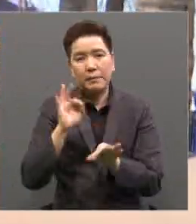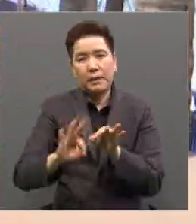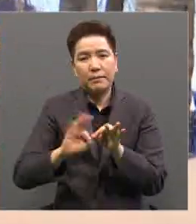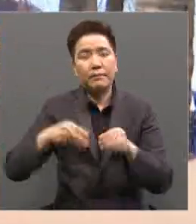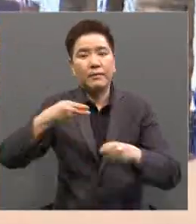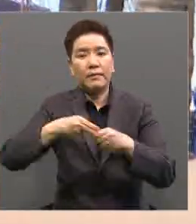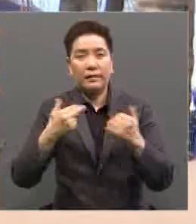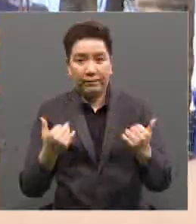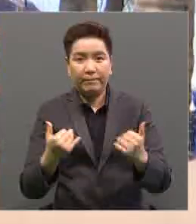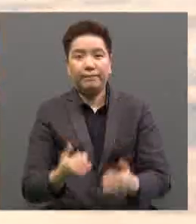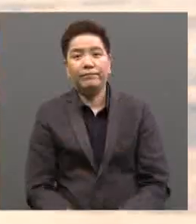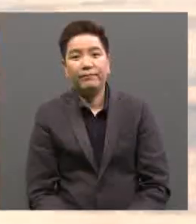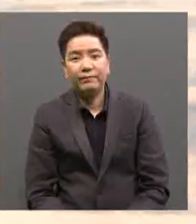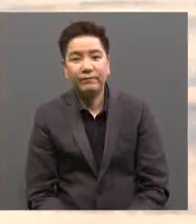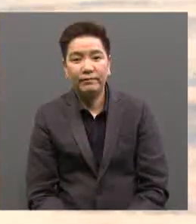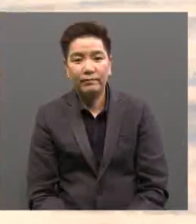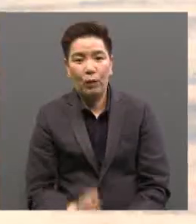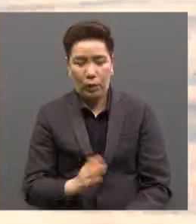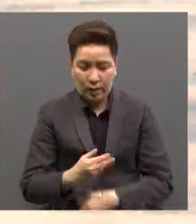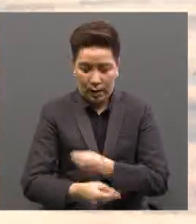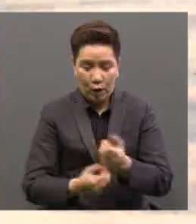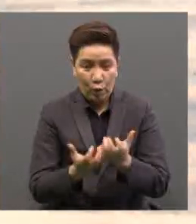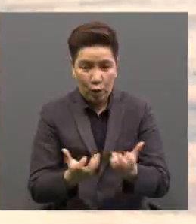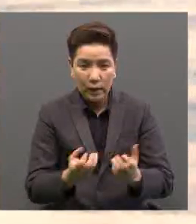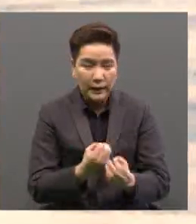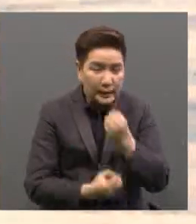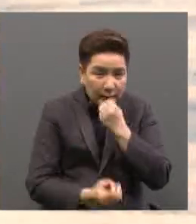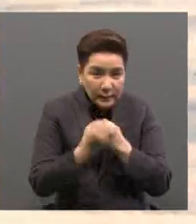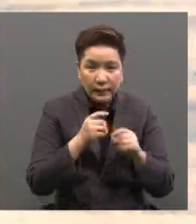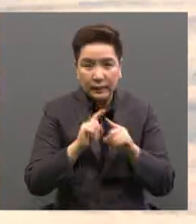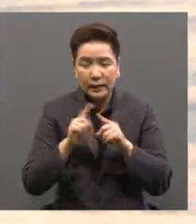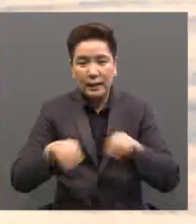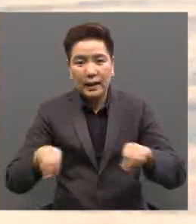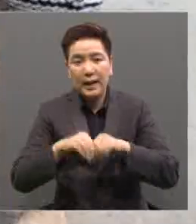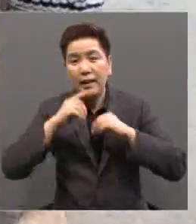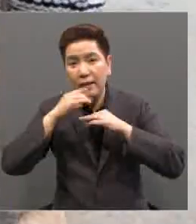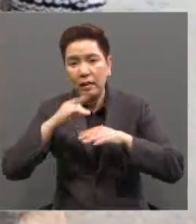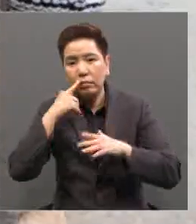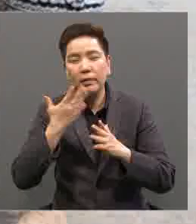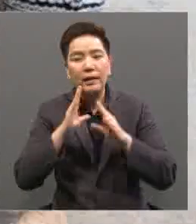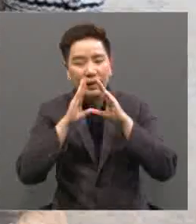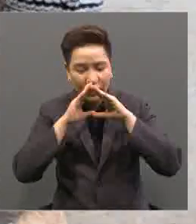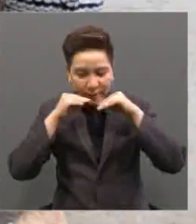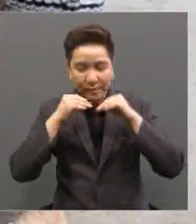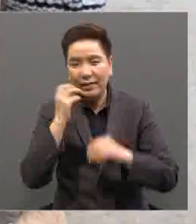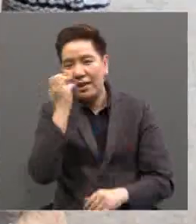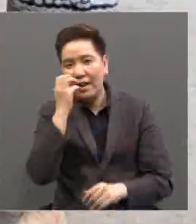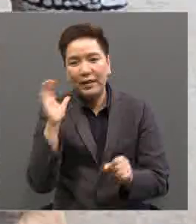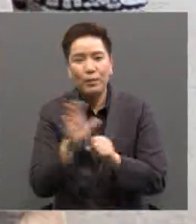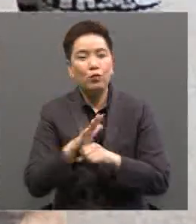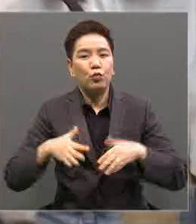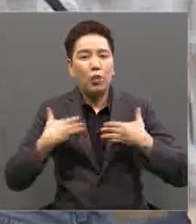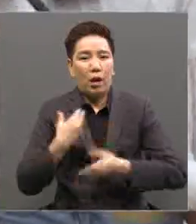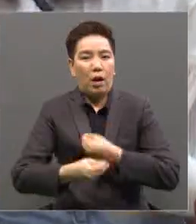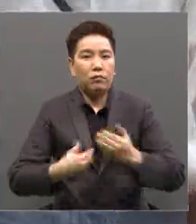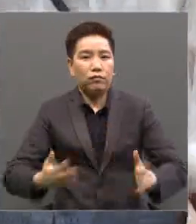ด้วย ขณะที่พ่อค้าแม่ค้าร้านอาหารผู้ประกอบการริมชายหาดนะครับต่างมีรอยยิ้มและเสียงหัวเราะเต็มไปด้วยความสุขต